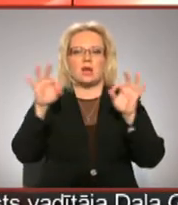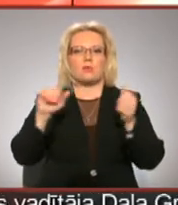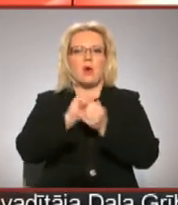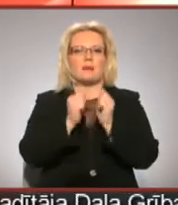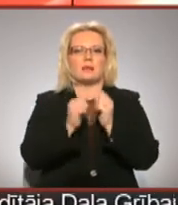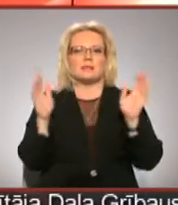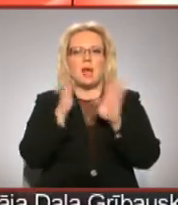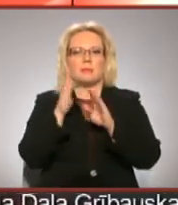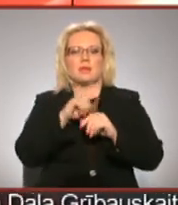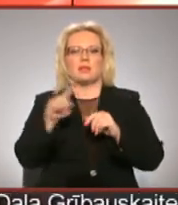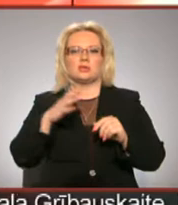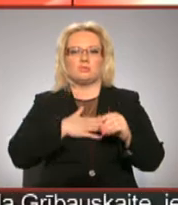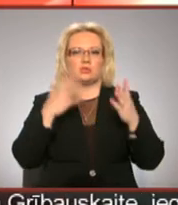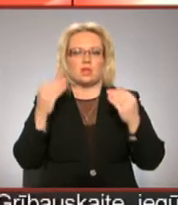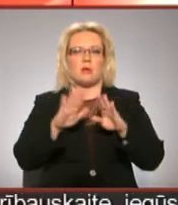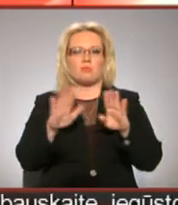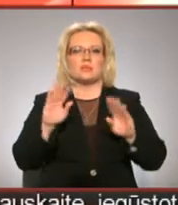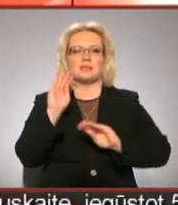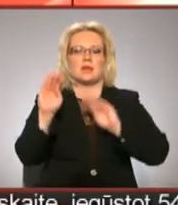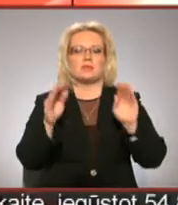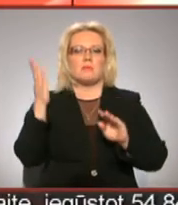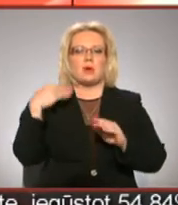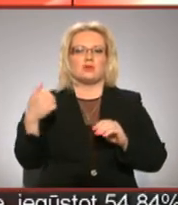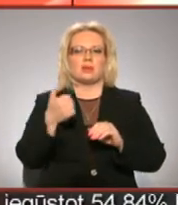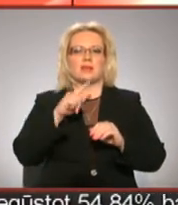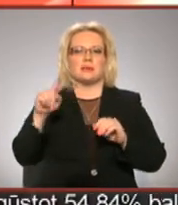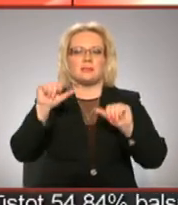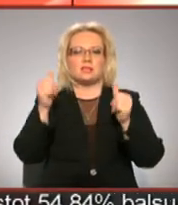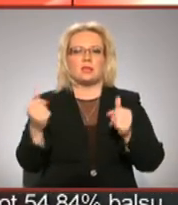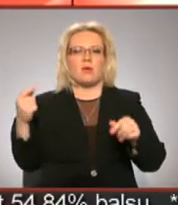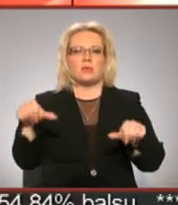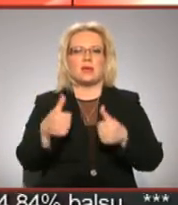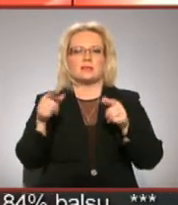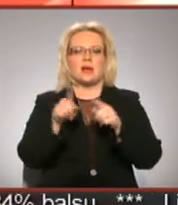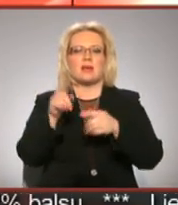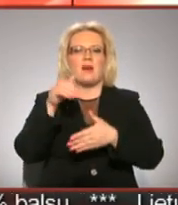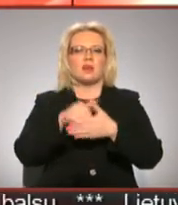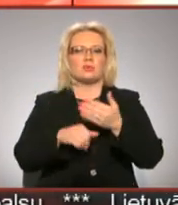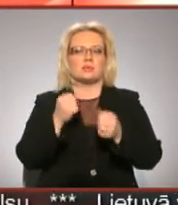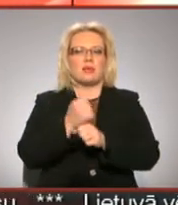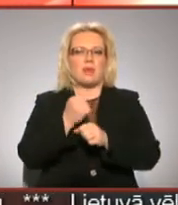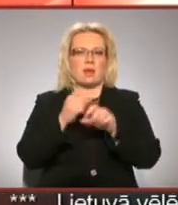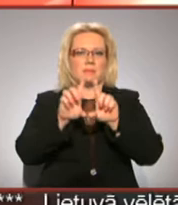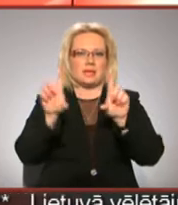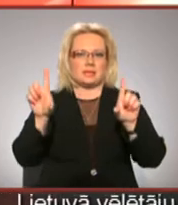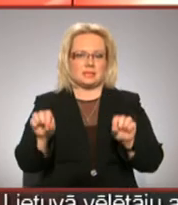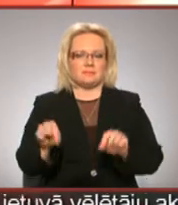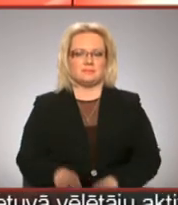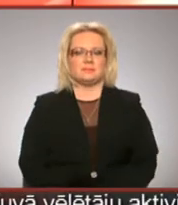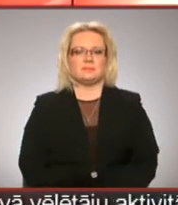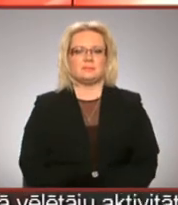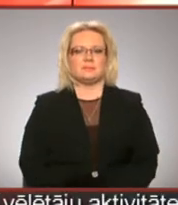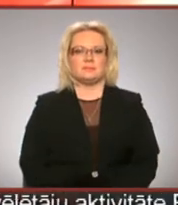pat mūsdienām. Muzejs iekārtots pagājušā gadsimta stilā un reizē ir arī vēsturiska darbnīca, un arī par to plašāk Vidzemes kolēģi.